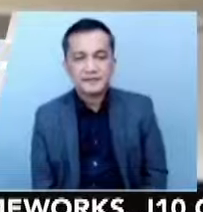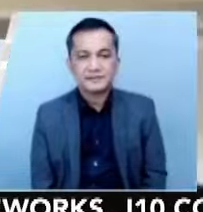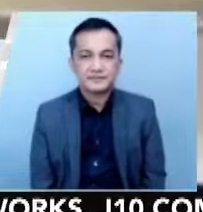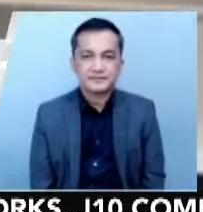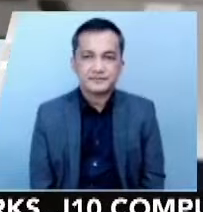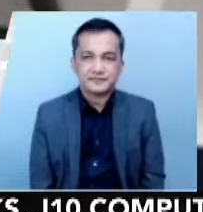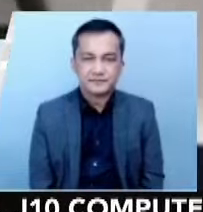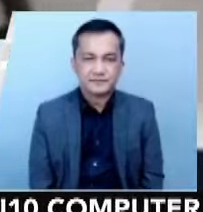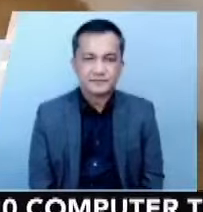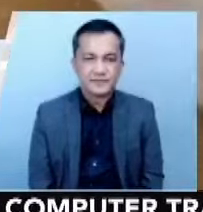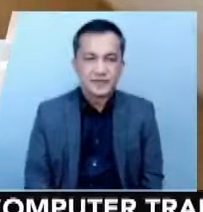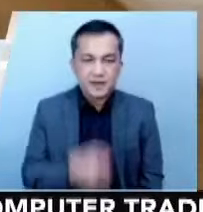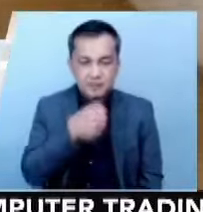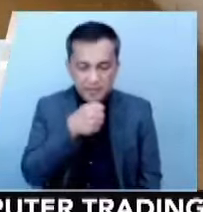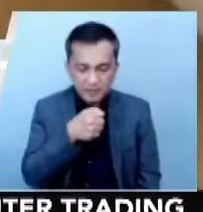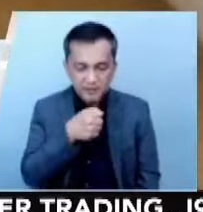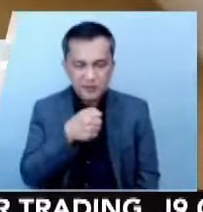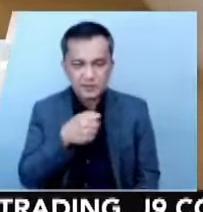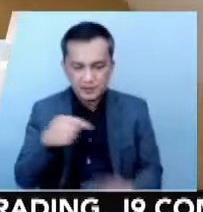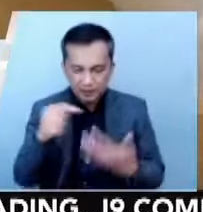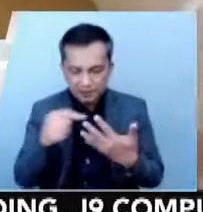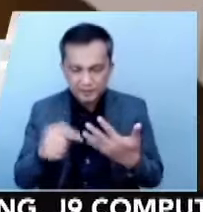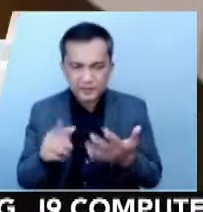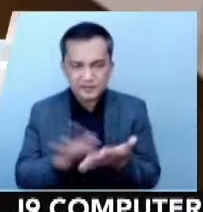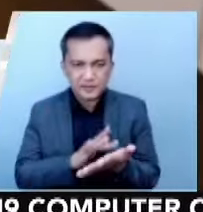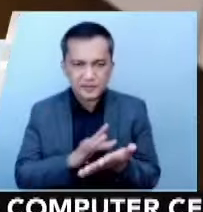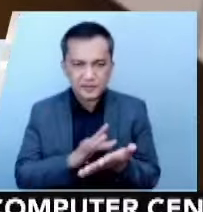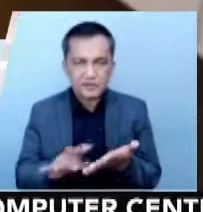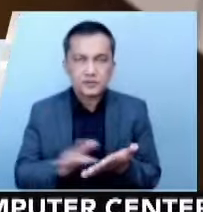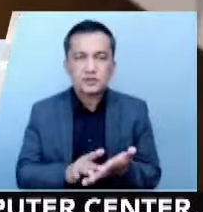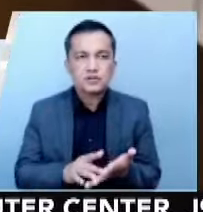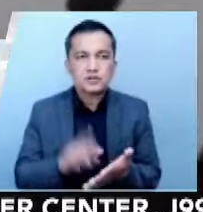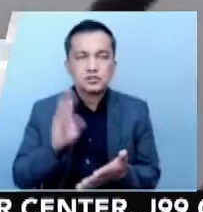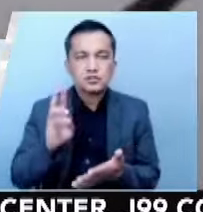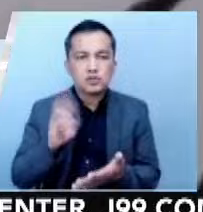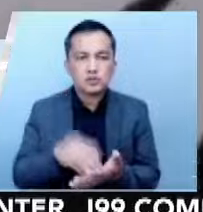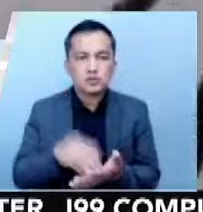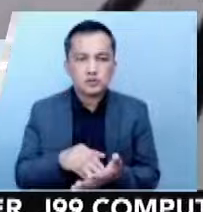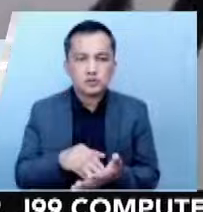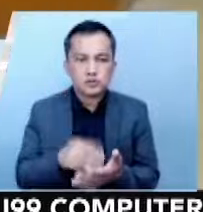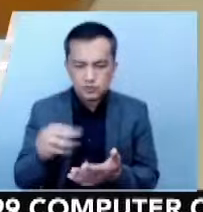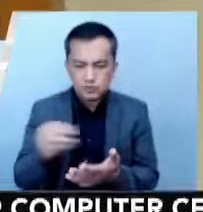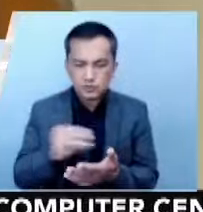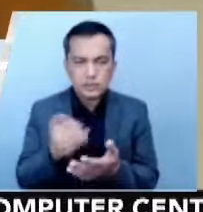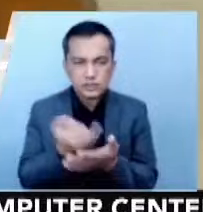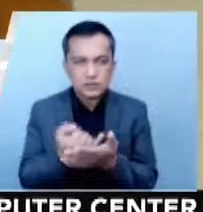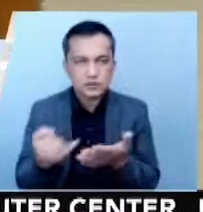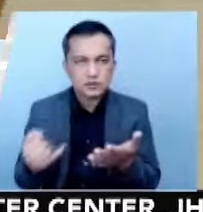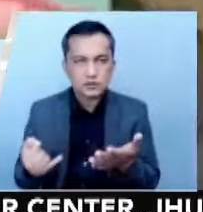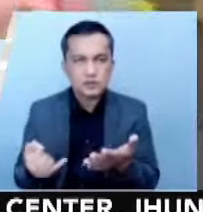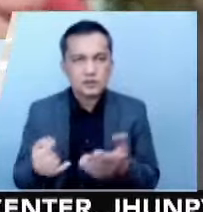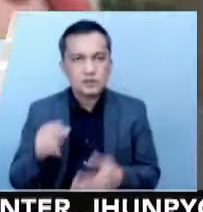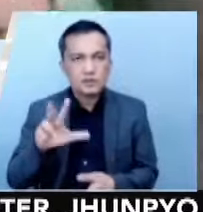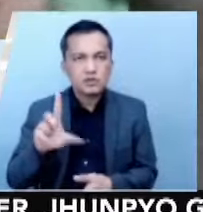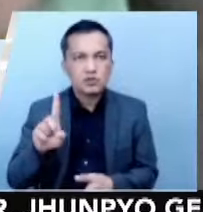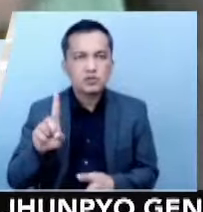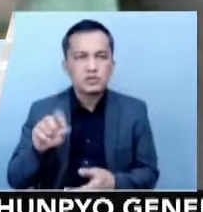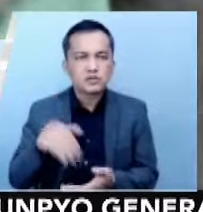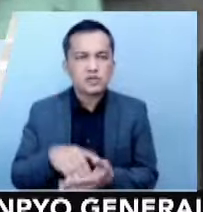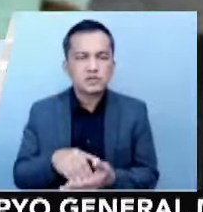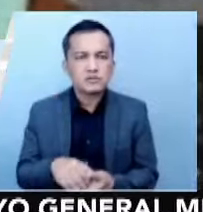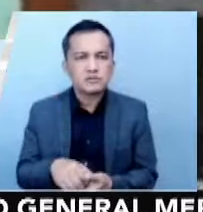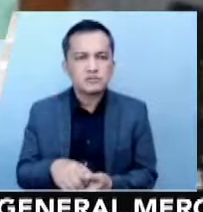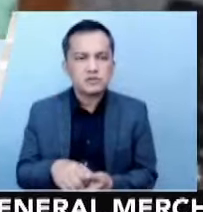Microphone at iba pang gadgets, 60,000 pesos. Musical instruments, 31,000 pesos. Stuffed